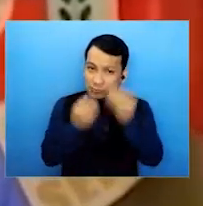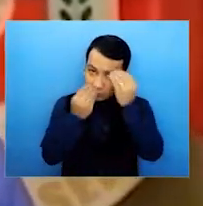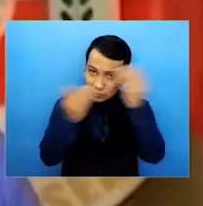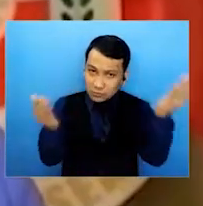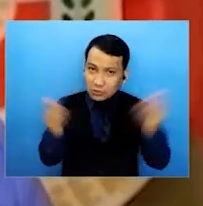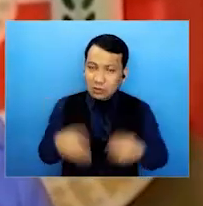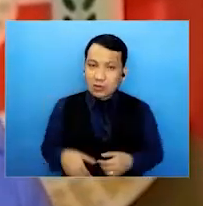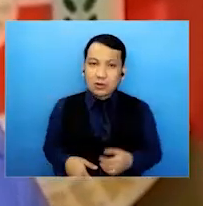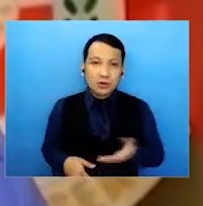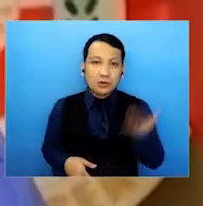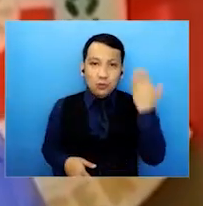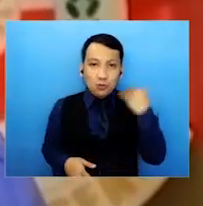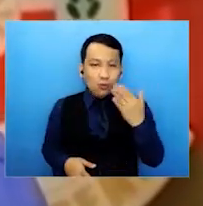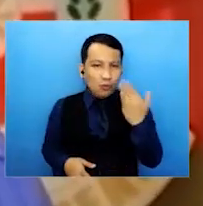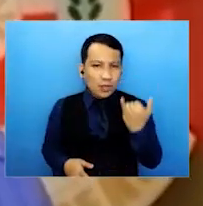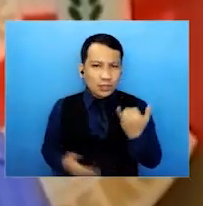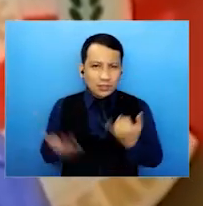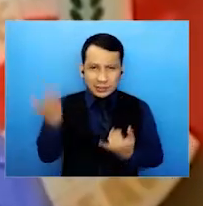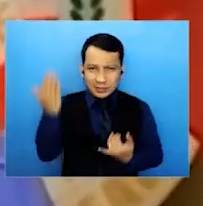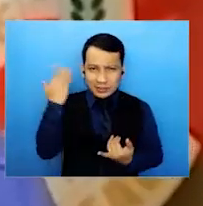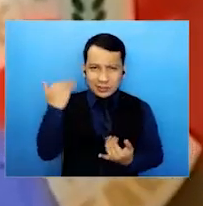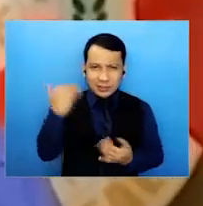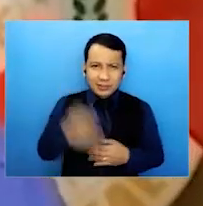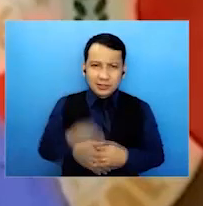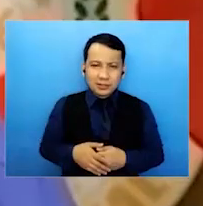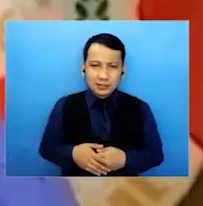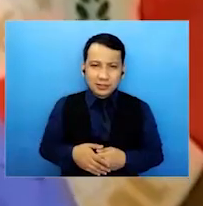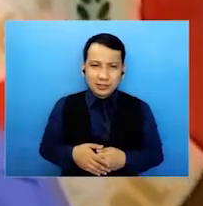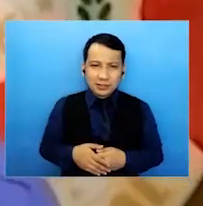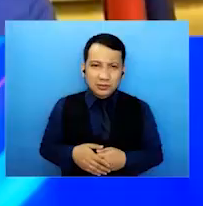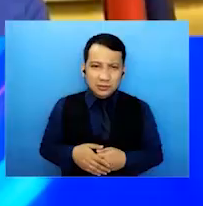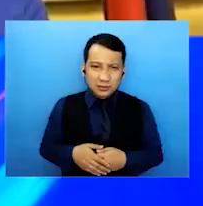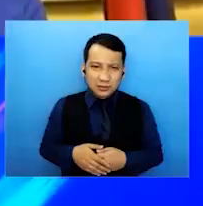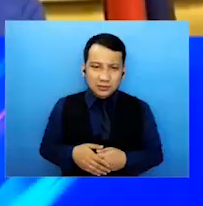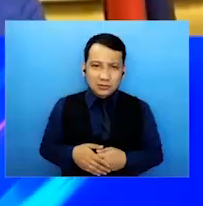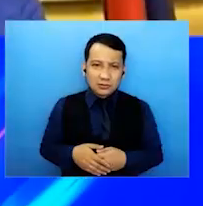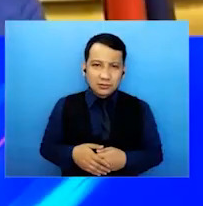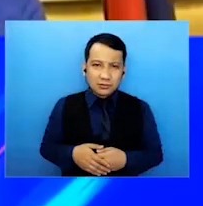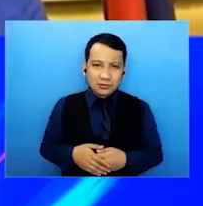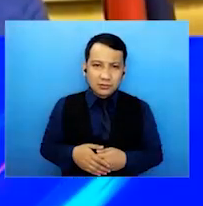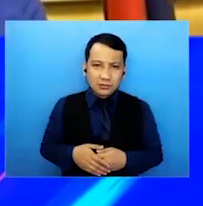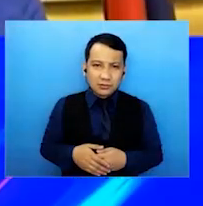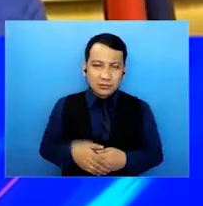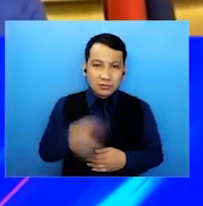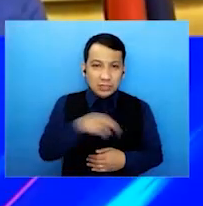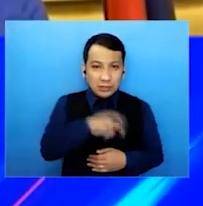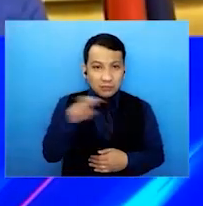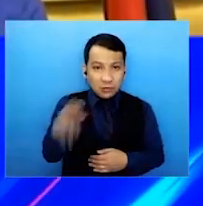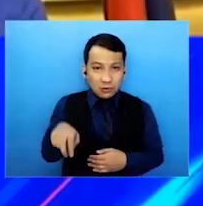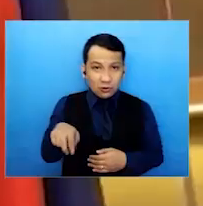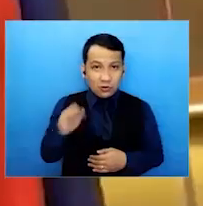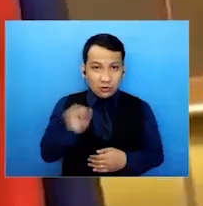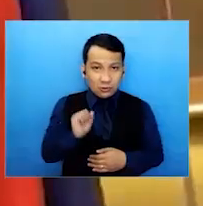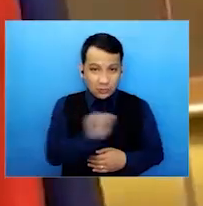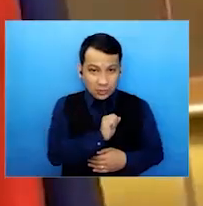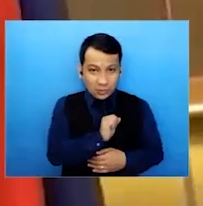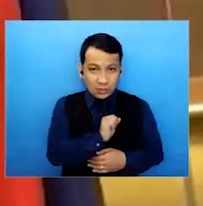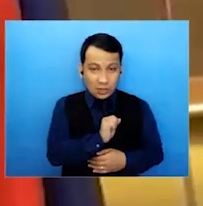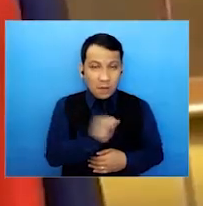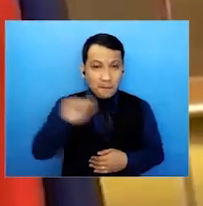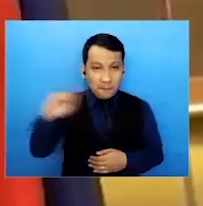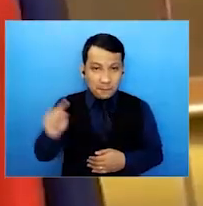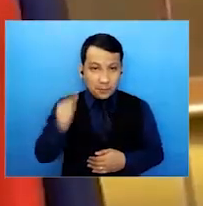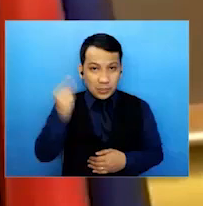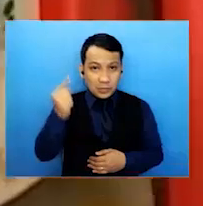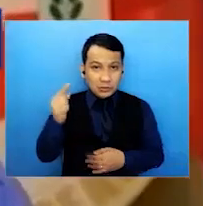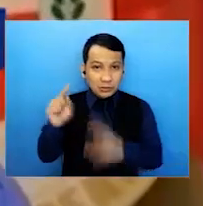Bakit hindi pa noon? Sabi ko, for their information, pagkaupo ko ng senador, ang una kong inimbestigahan